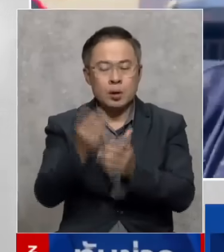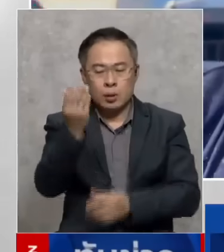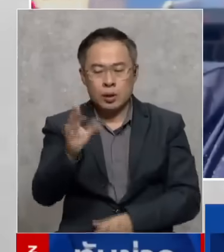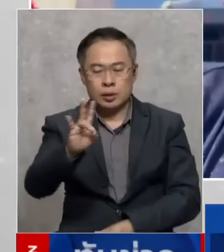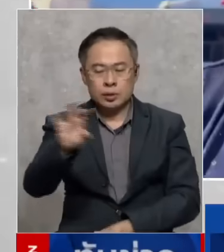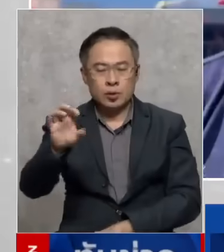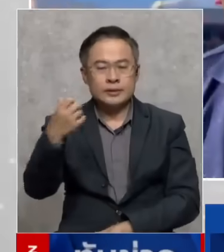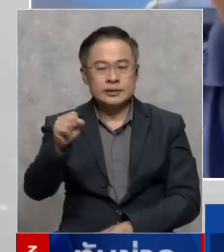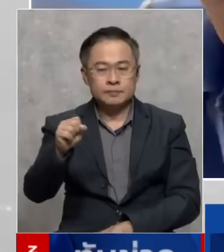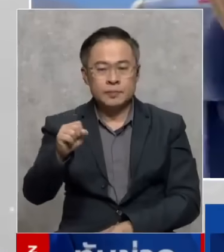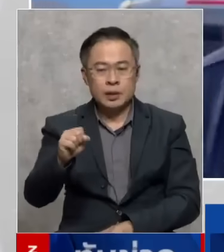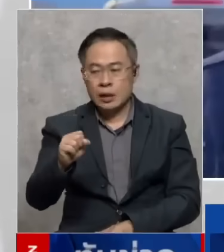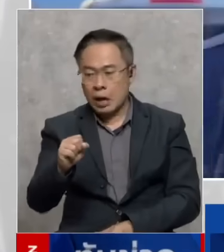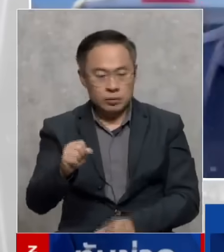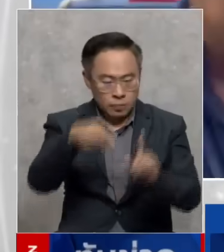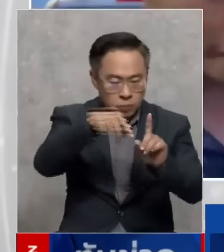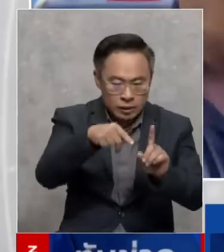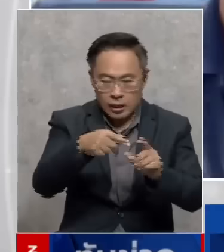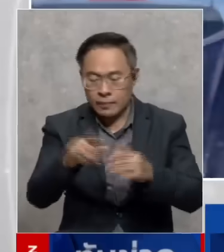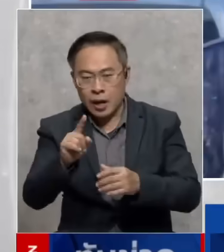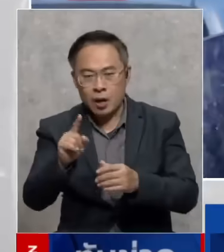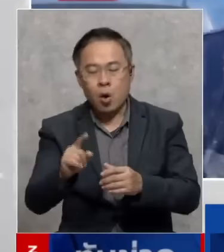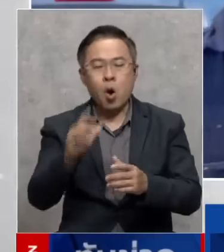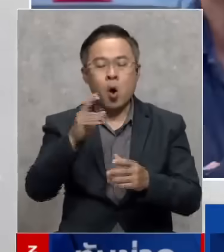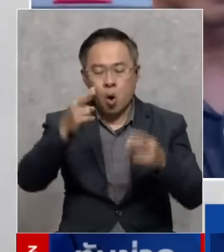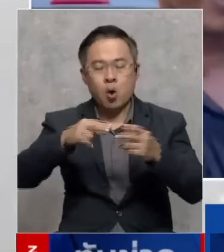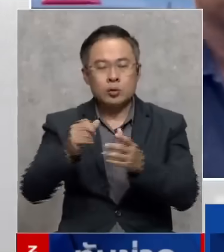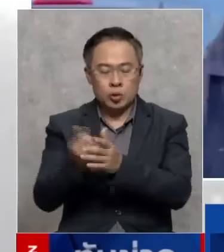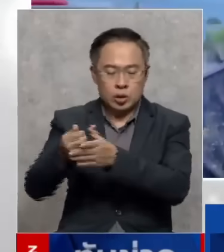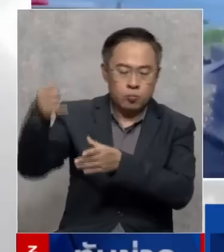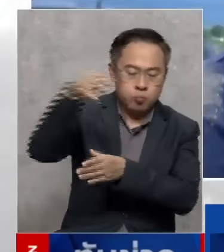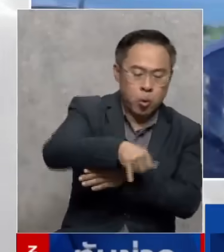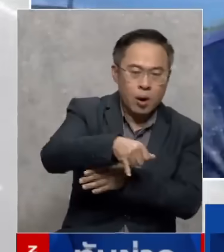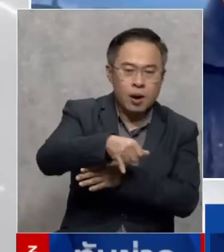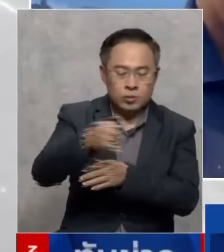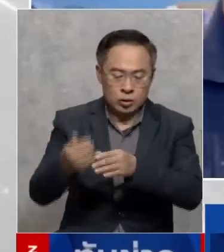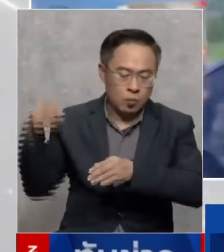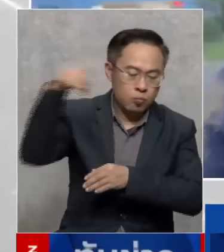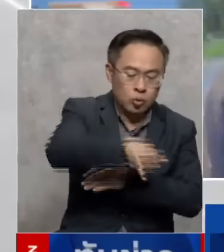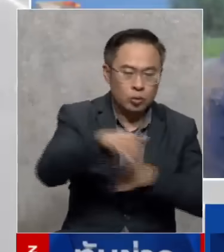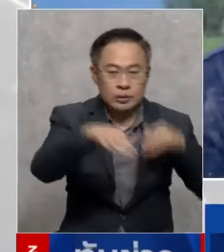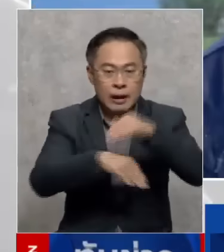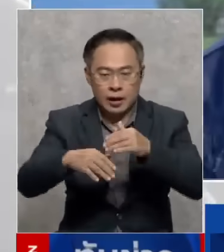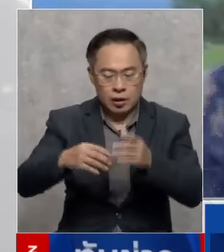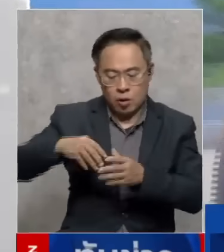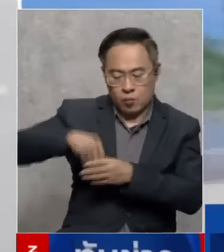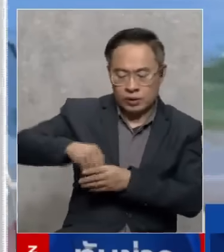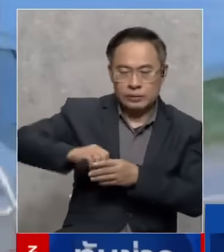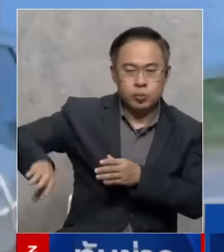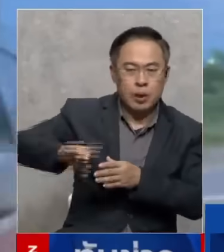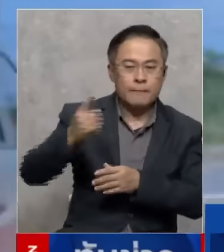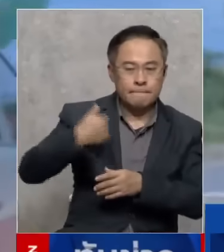กระโดดลงคลองส่งน้ำไปอ่ะครับสุดท้ายตำรวจก็นำตัวไปแจ้งข้อหามียาเสพติดประเภท 1ยาบ้าไว้ในครอบครองนะ